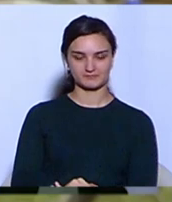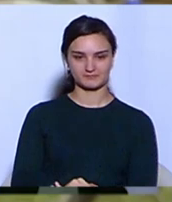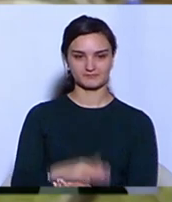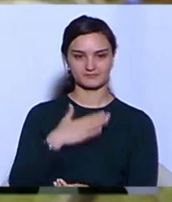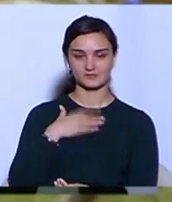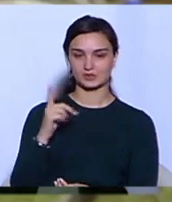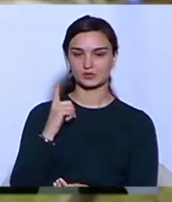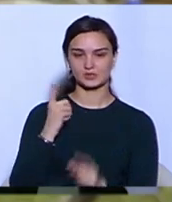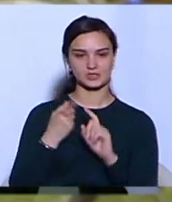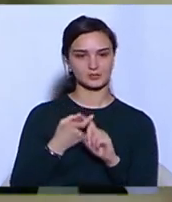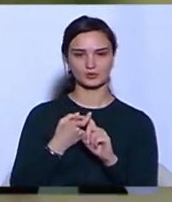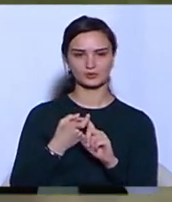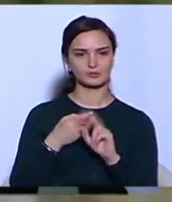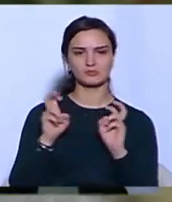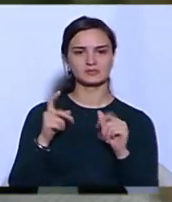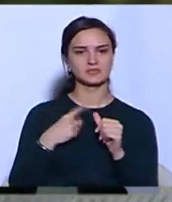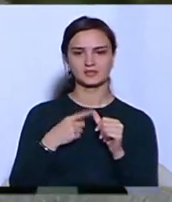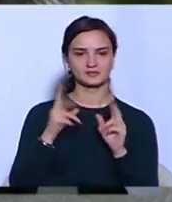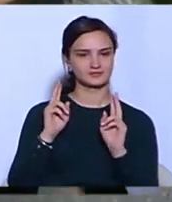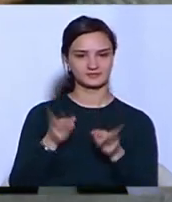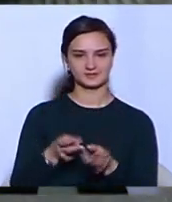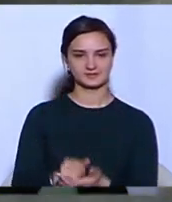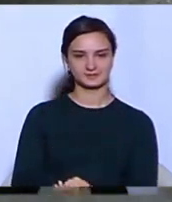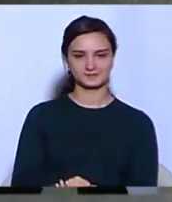Venikas mama var. Daina khera. Me datas shel khlevan chos.